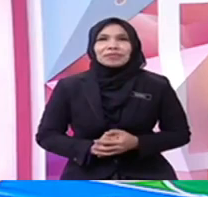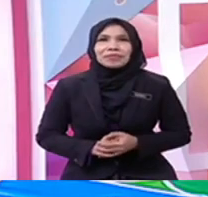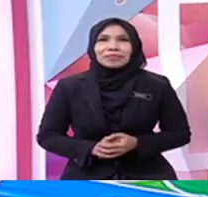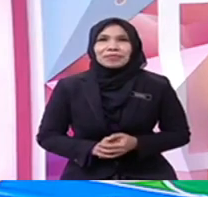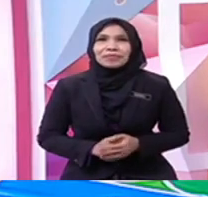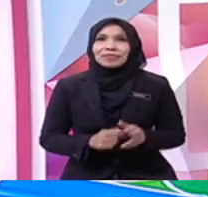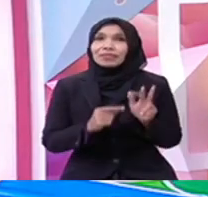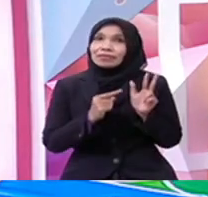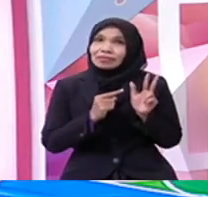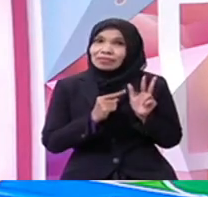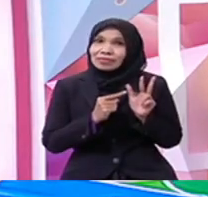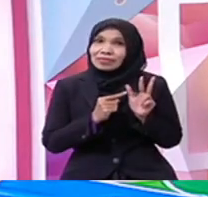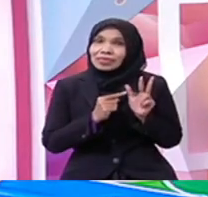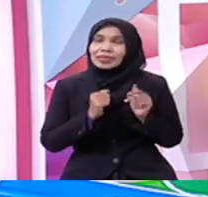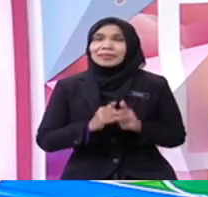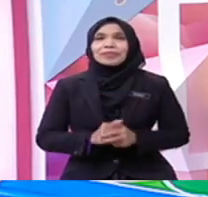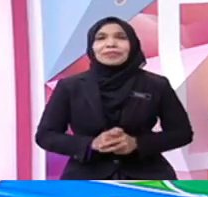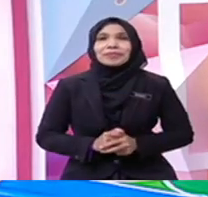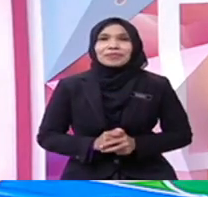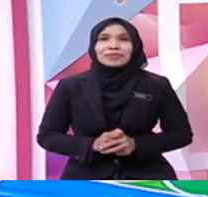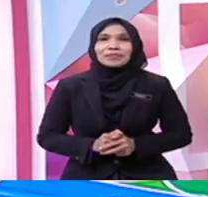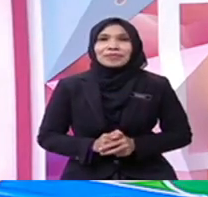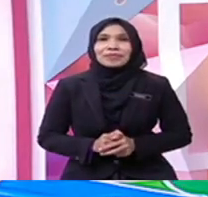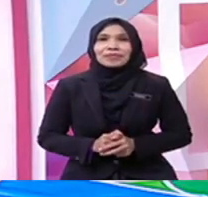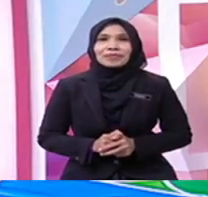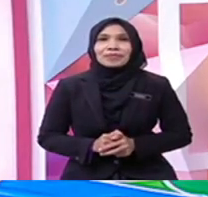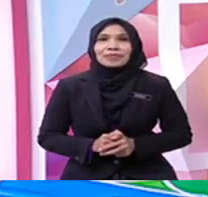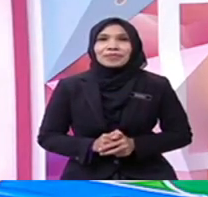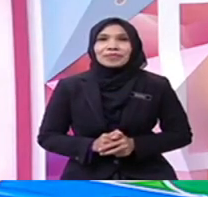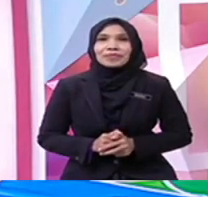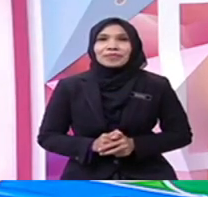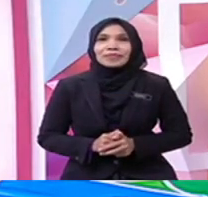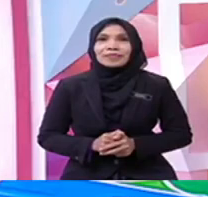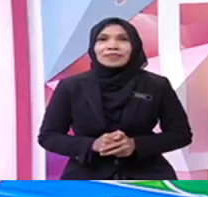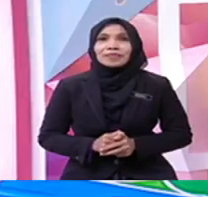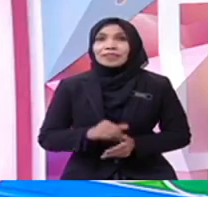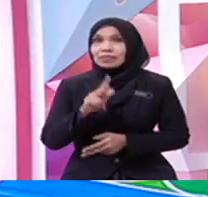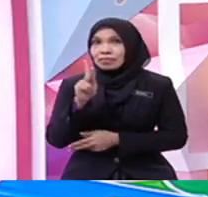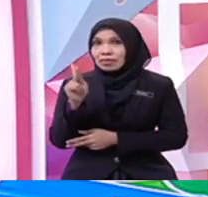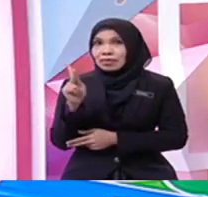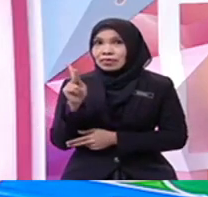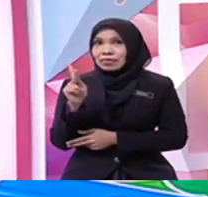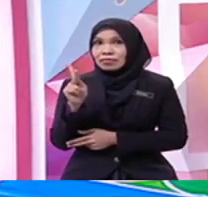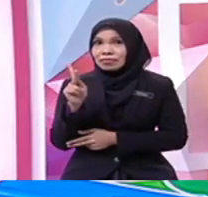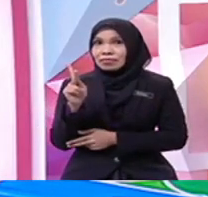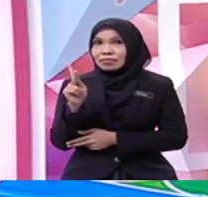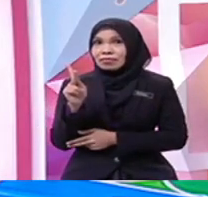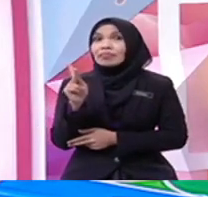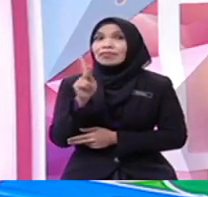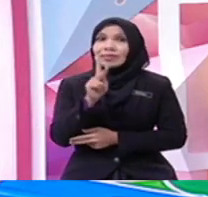dan yang seterusnya yang ketiga keanan tanyain ciri-ciri